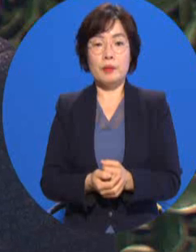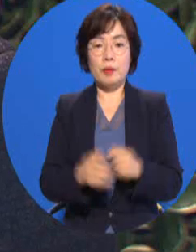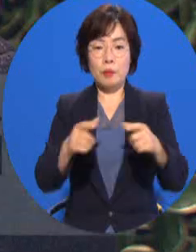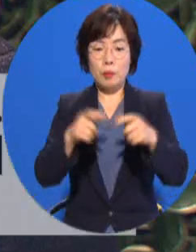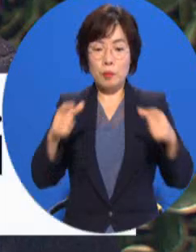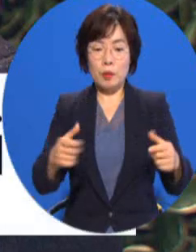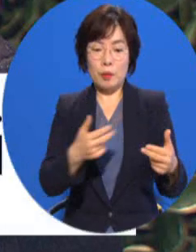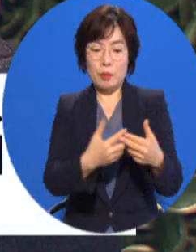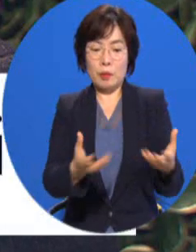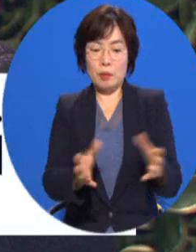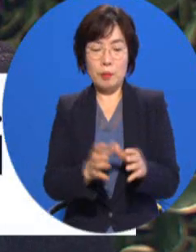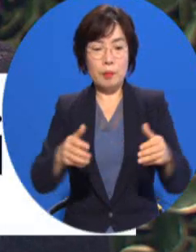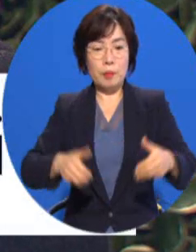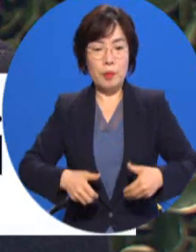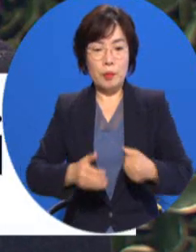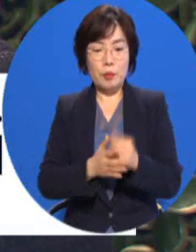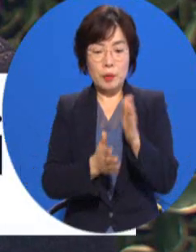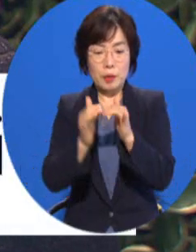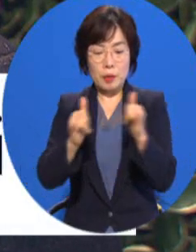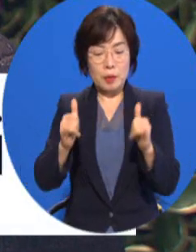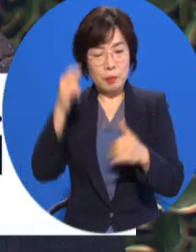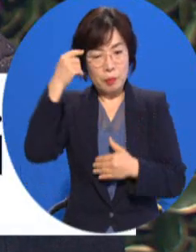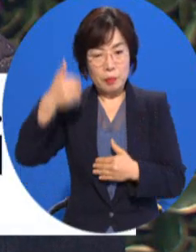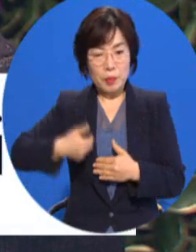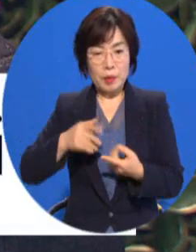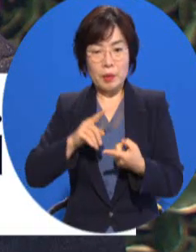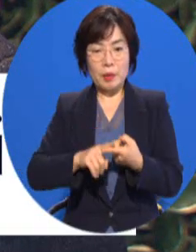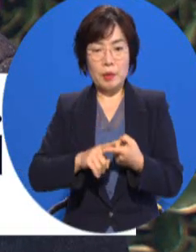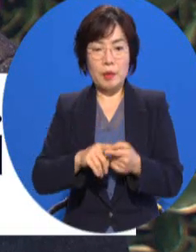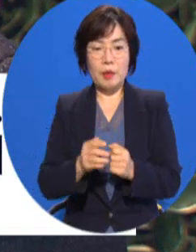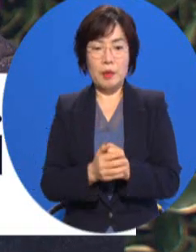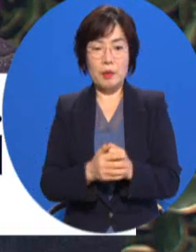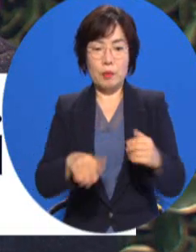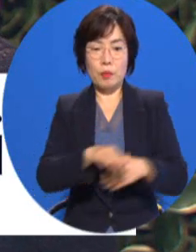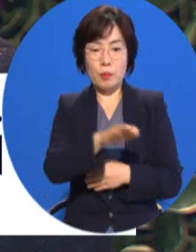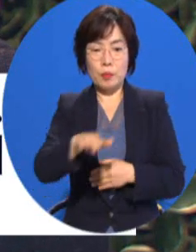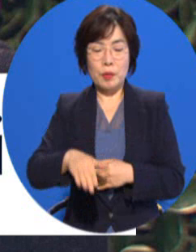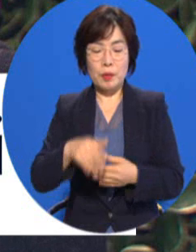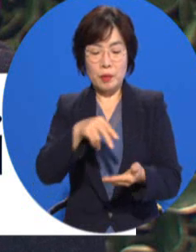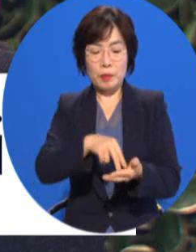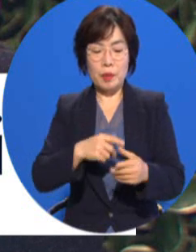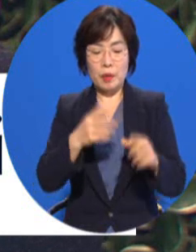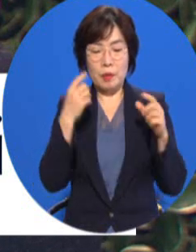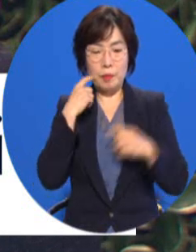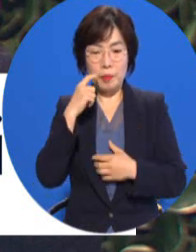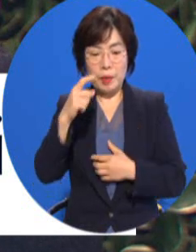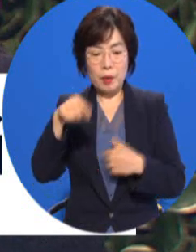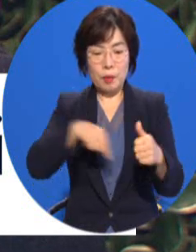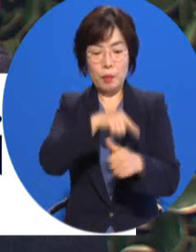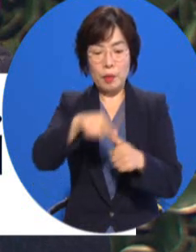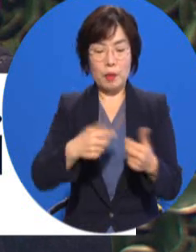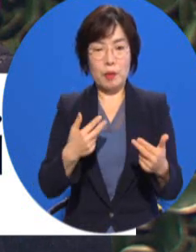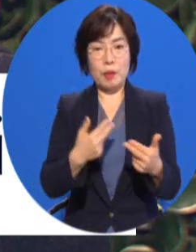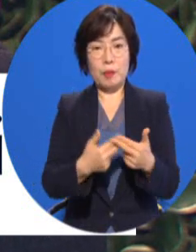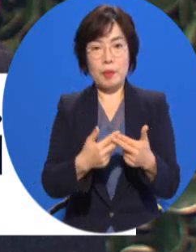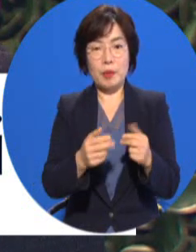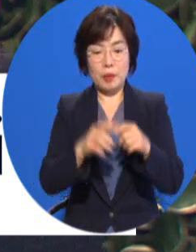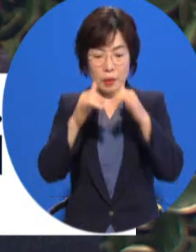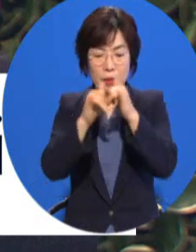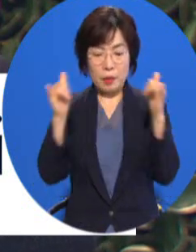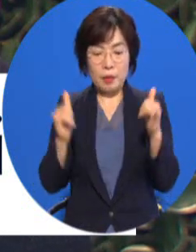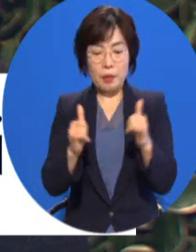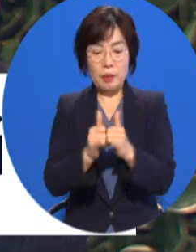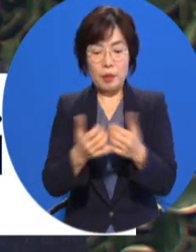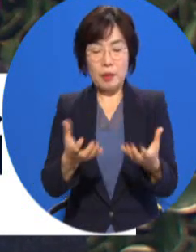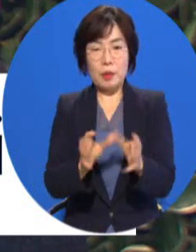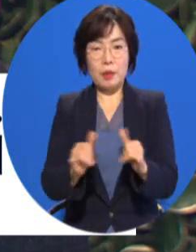확대된 협의체가 필요하지 않냐는 시민들의 의견도 있습니다. 그래서 저희들이 지속가능 환경협의회에서 논의를 해서 또 시민이